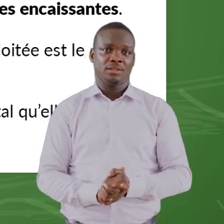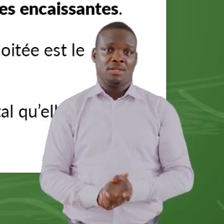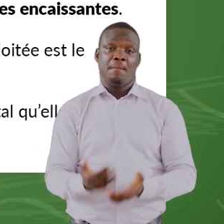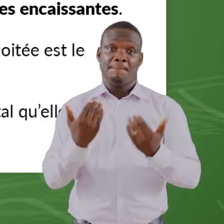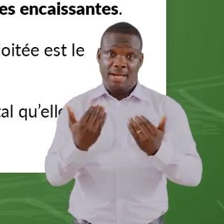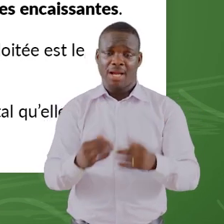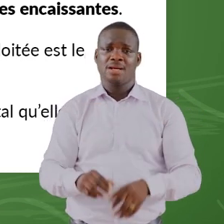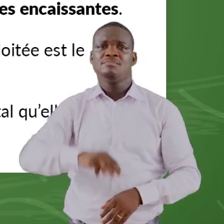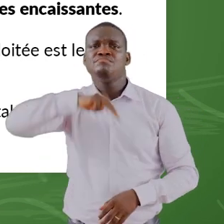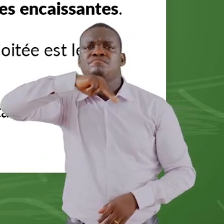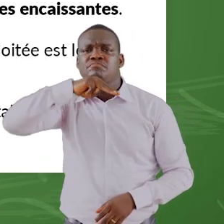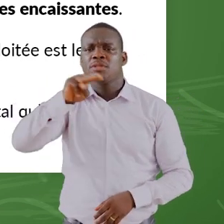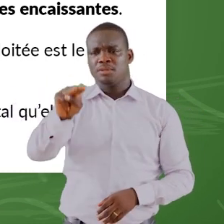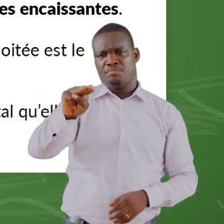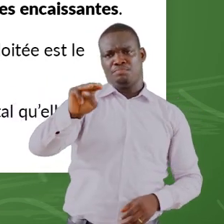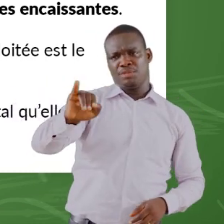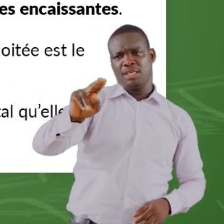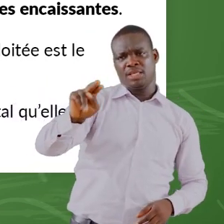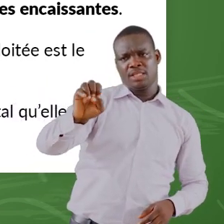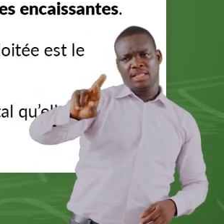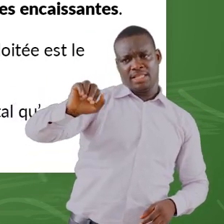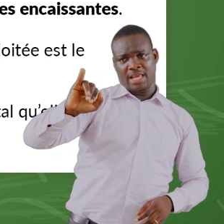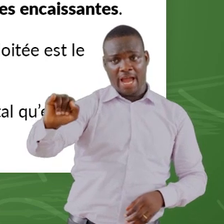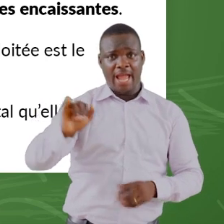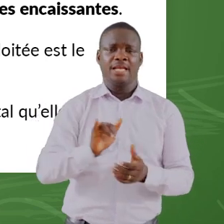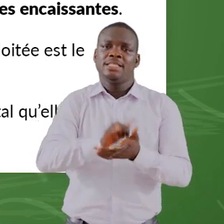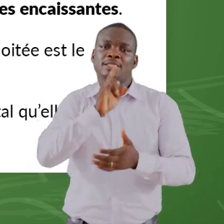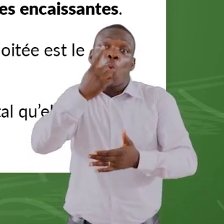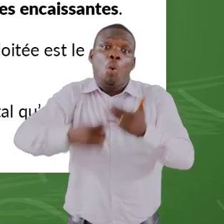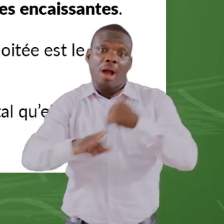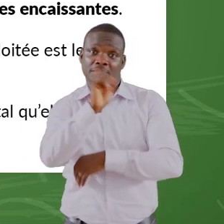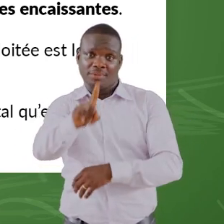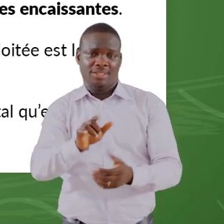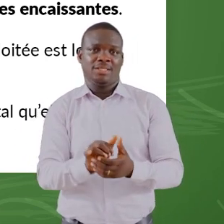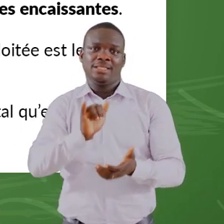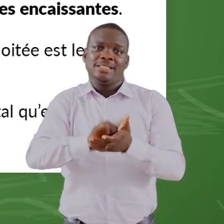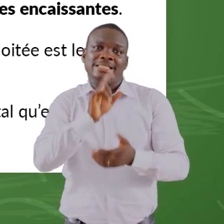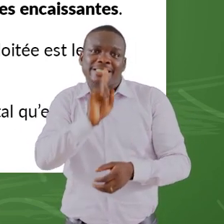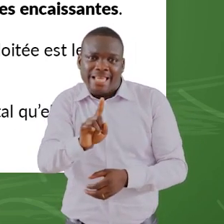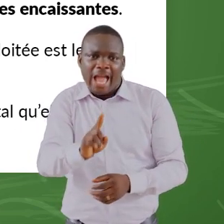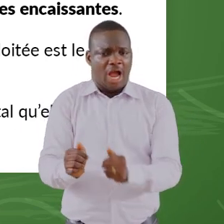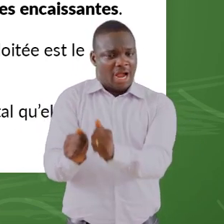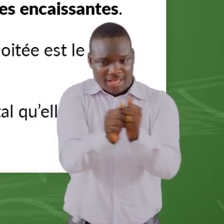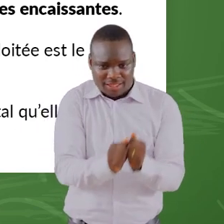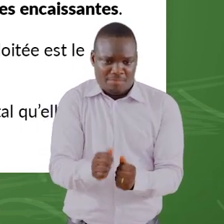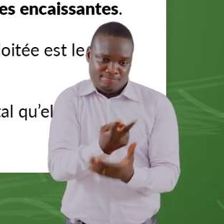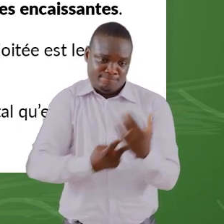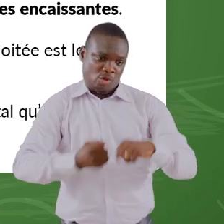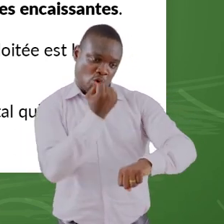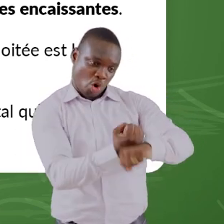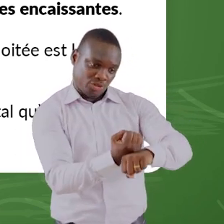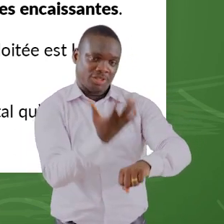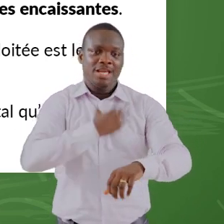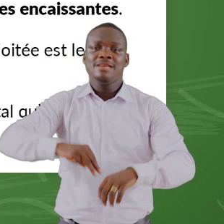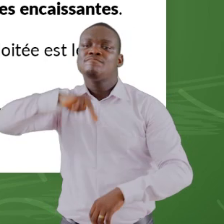Un minéraire est l'ensemble constitué par la roche encaissante et le